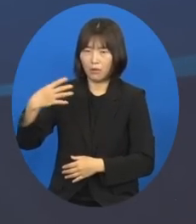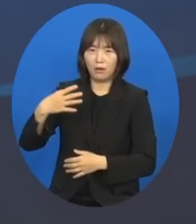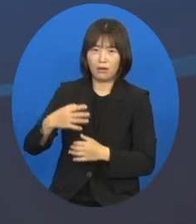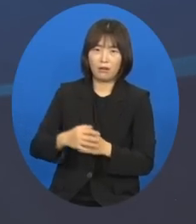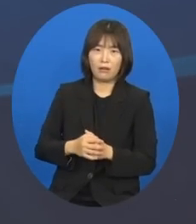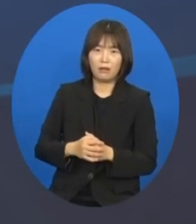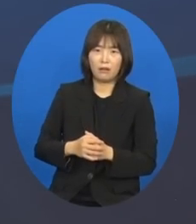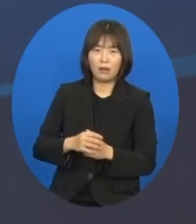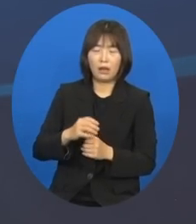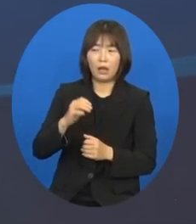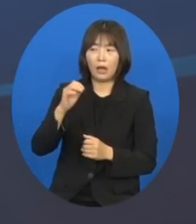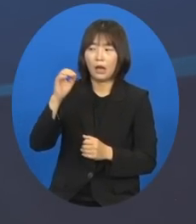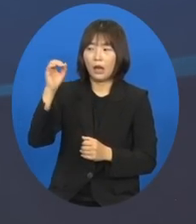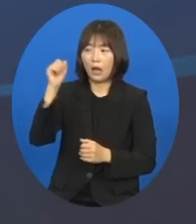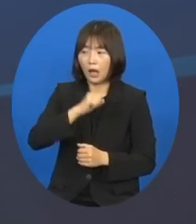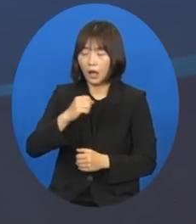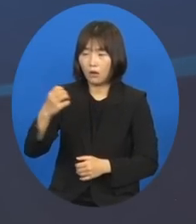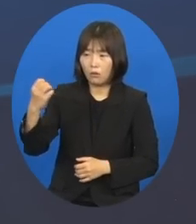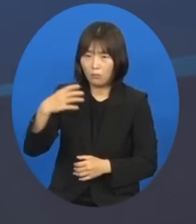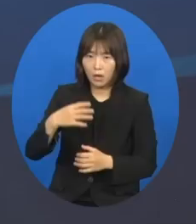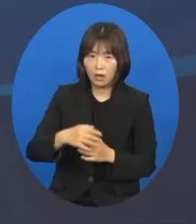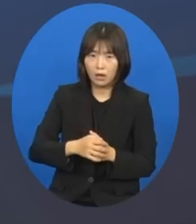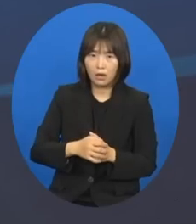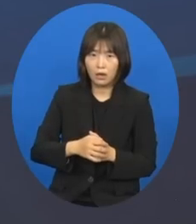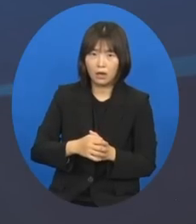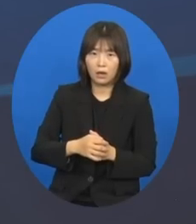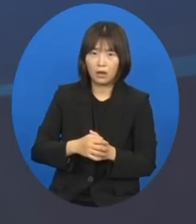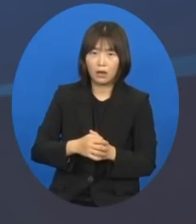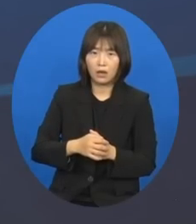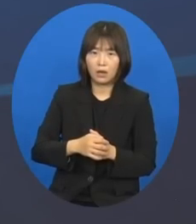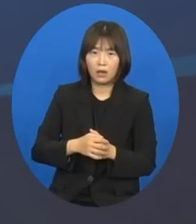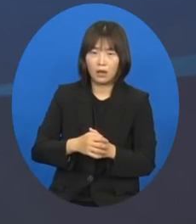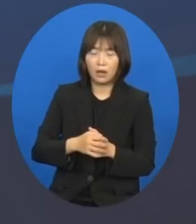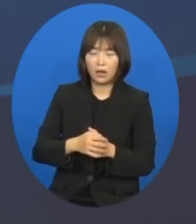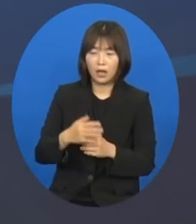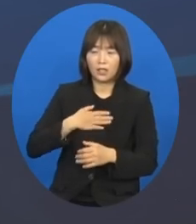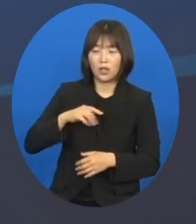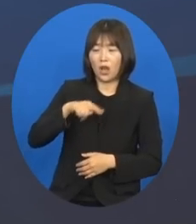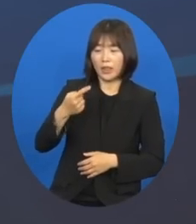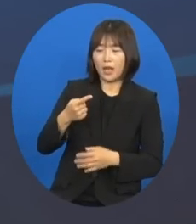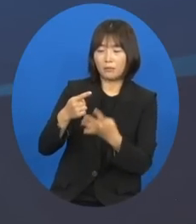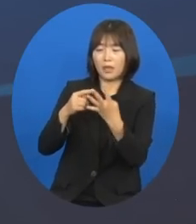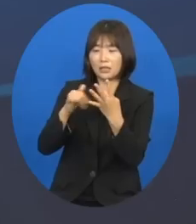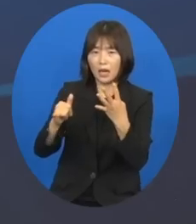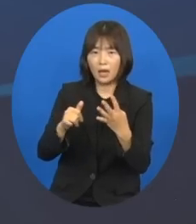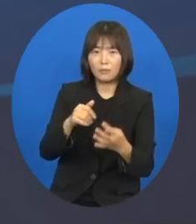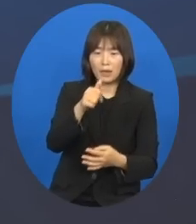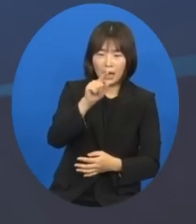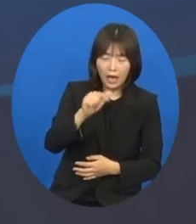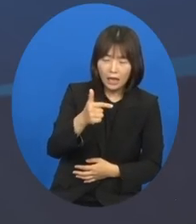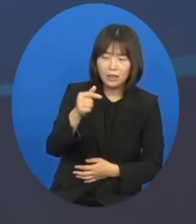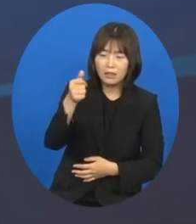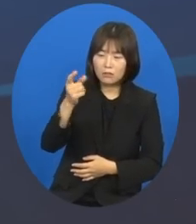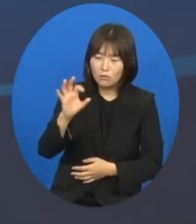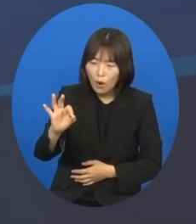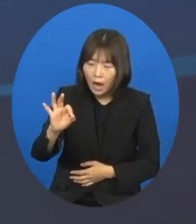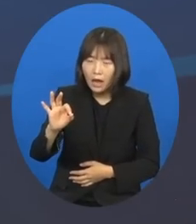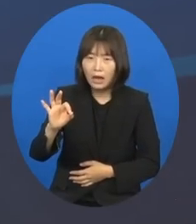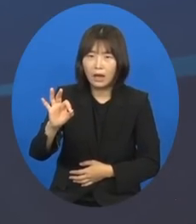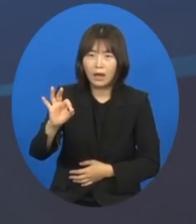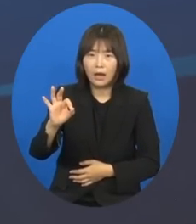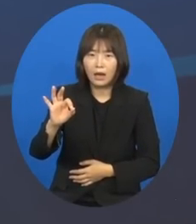아 하는데 뒤에 있는네 명이 1시 황시 황씨 이런 식으로 해서